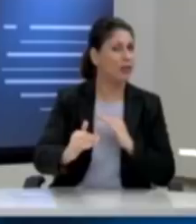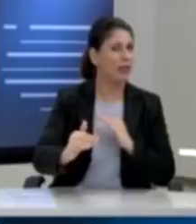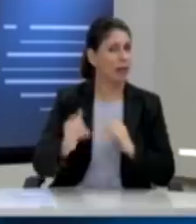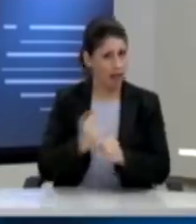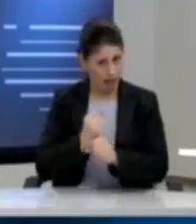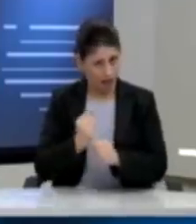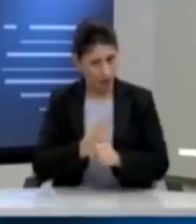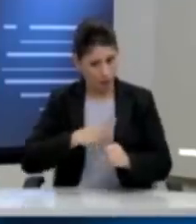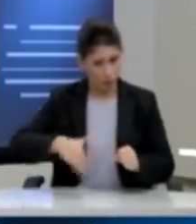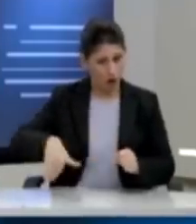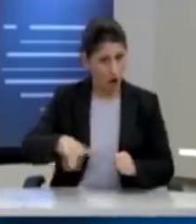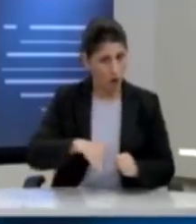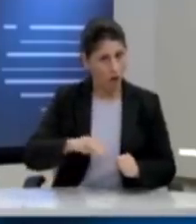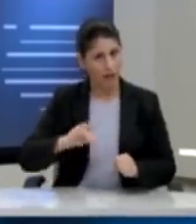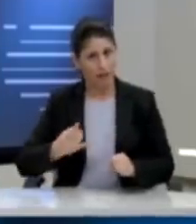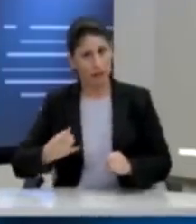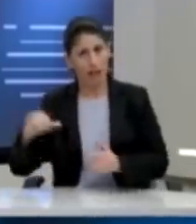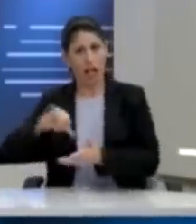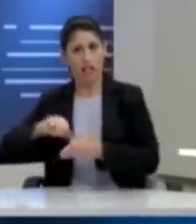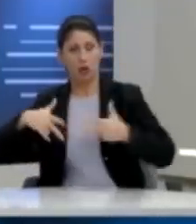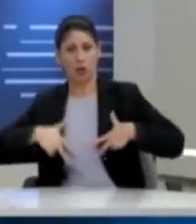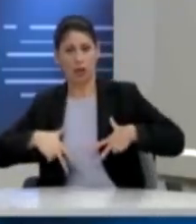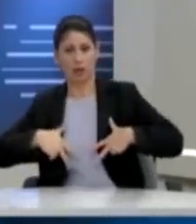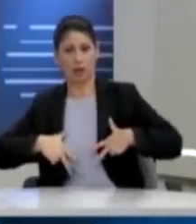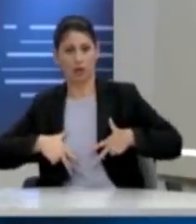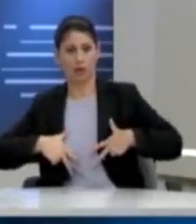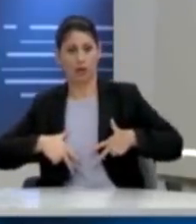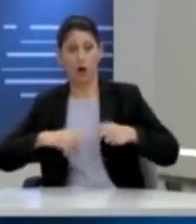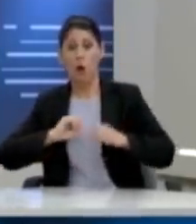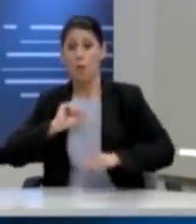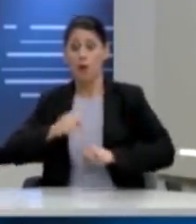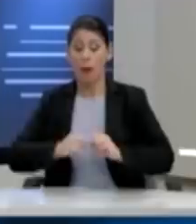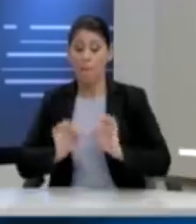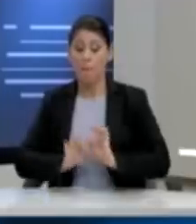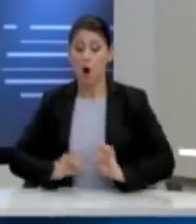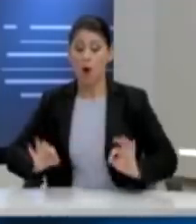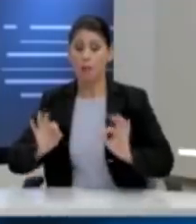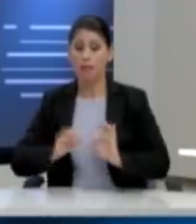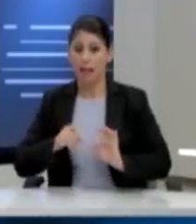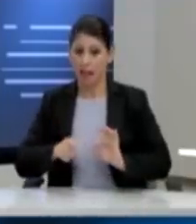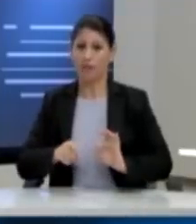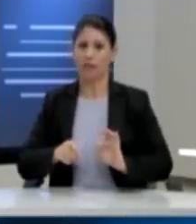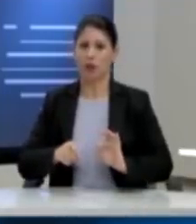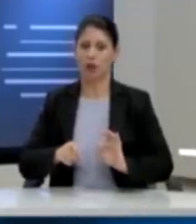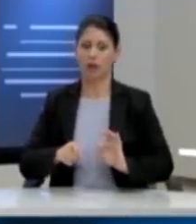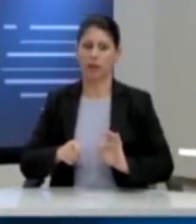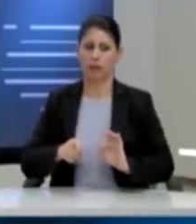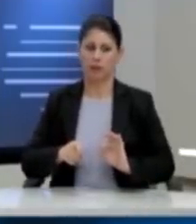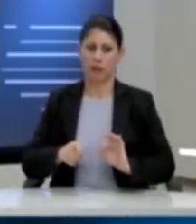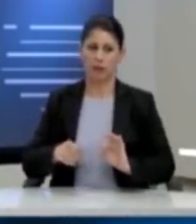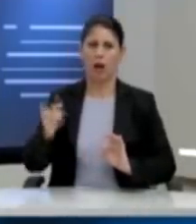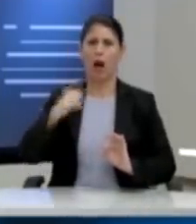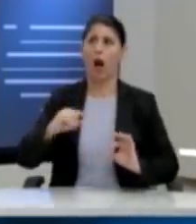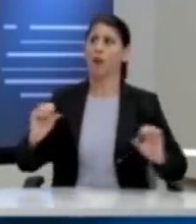Τους εργαζόμενους, το λαό ή το αστικό κράτος? Προσπαθείτε προληπτικά, αυτή είναι η συνεισφορά. Και